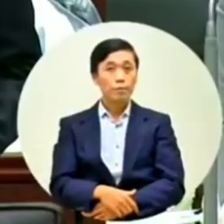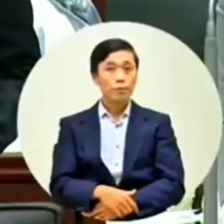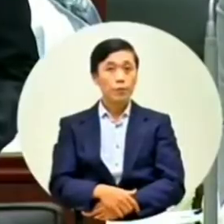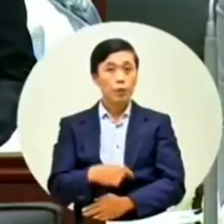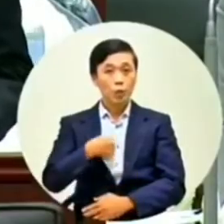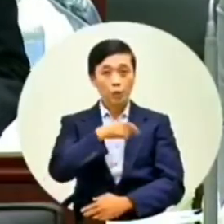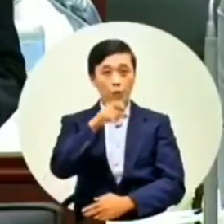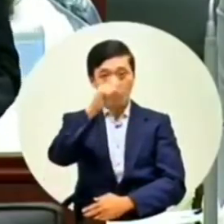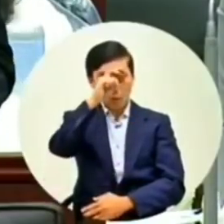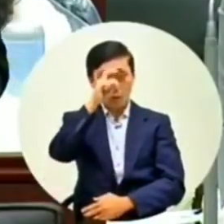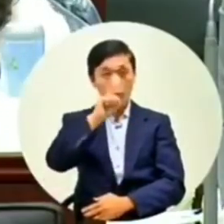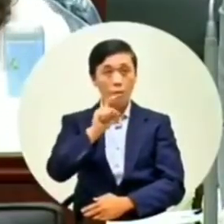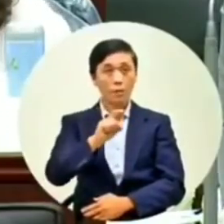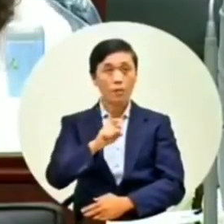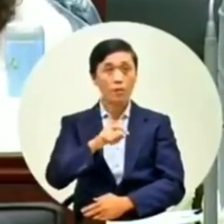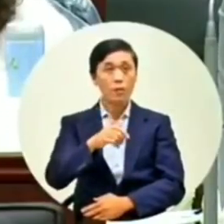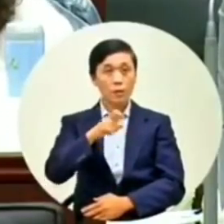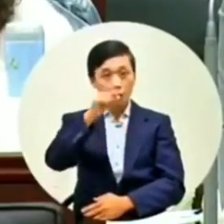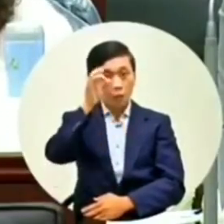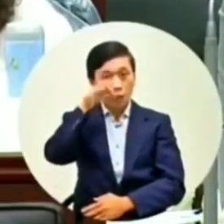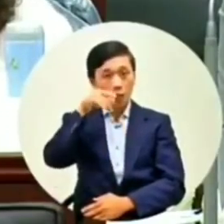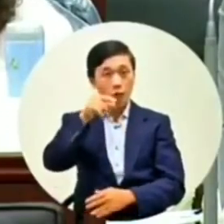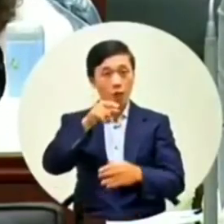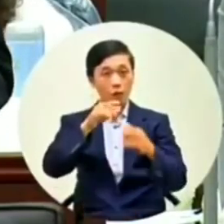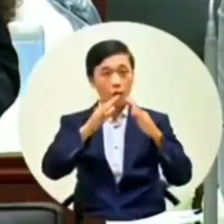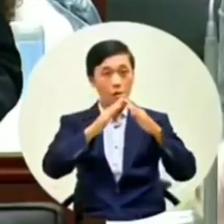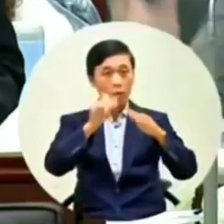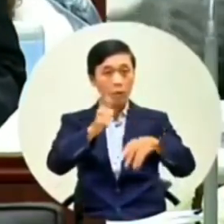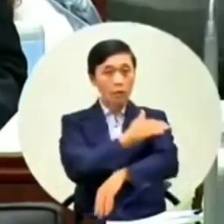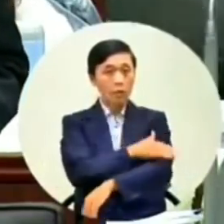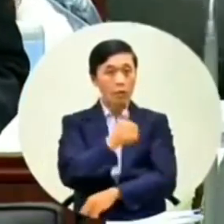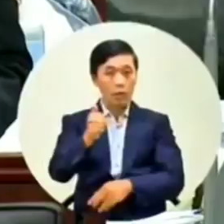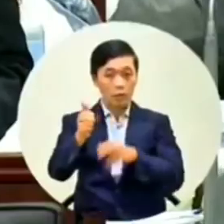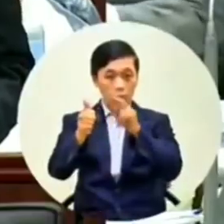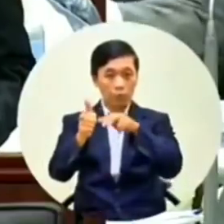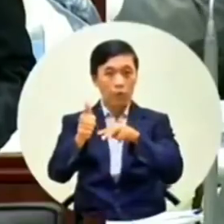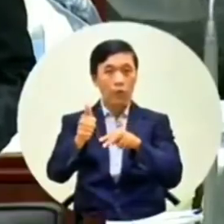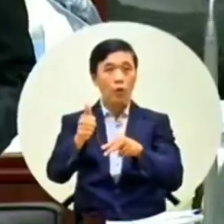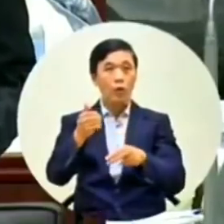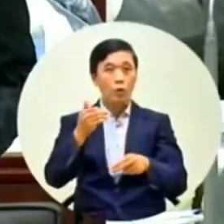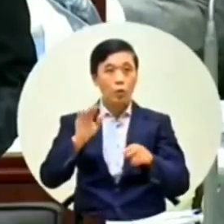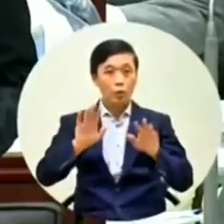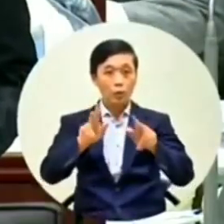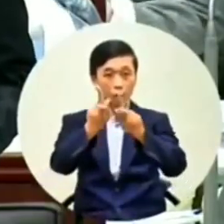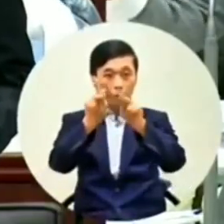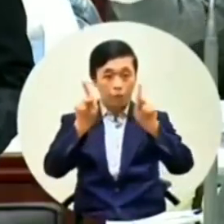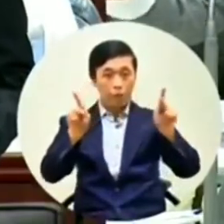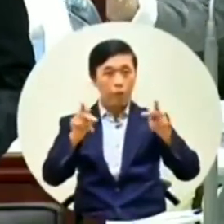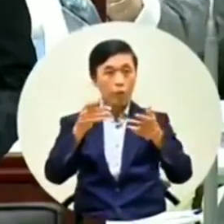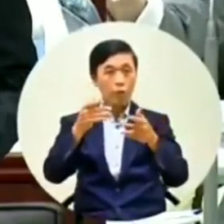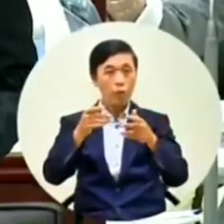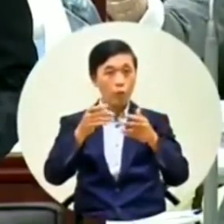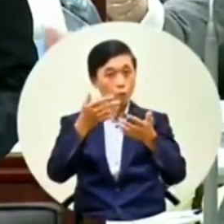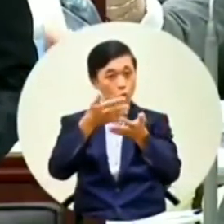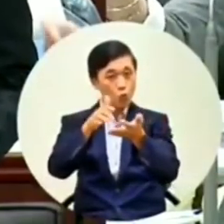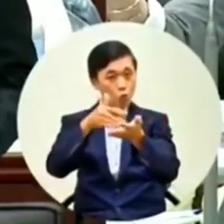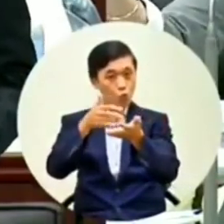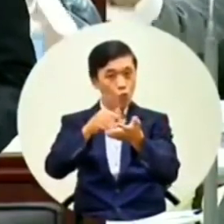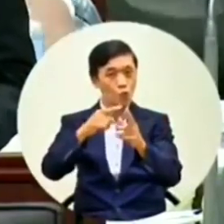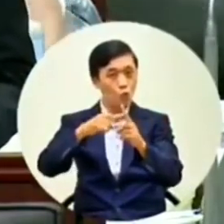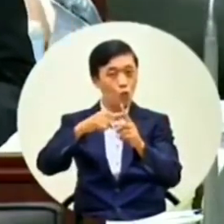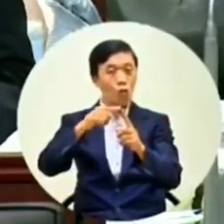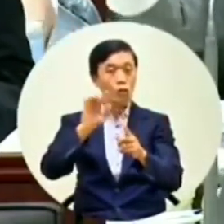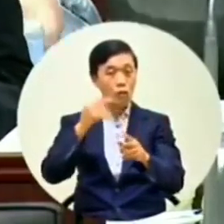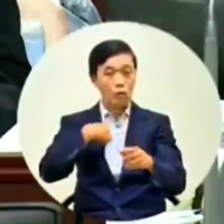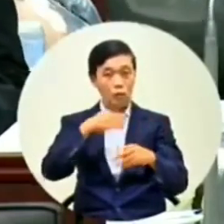我们希望。看到陈其迈市长，我们现在既然负债金额确实这么高了，可是我们可以共